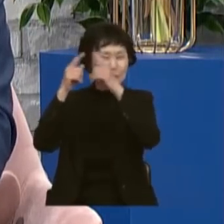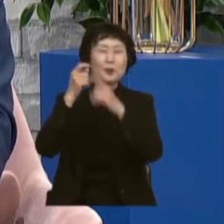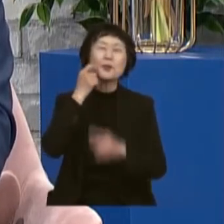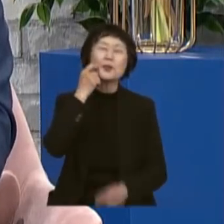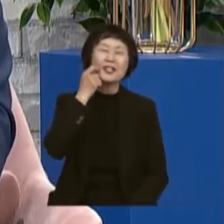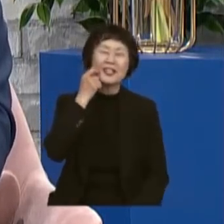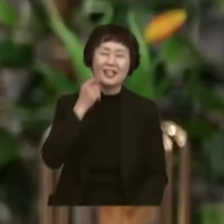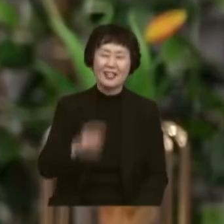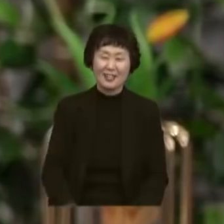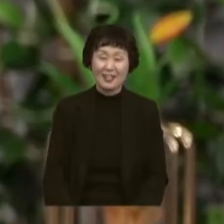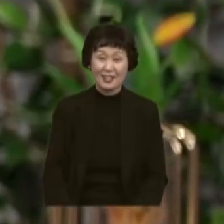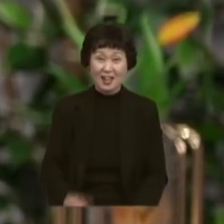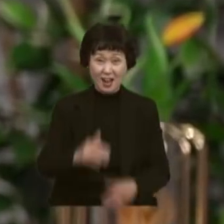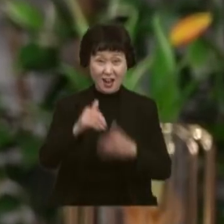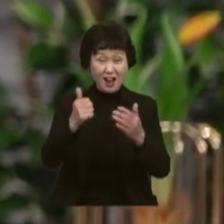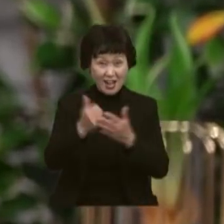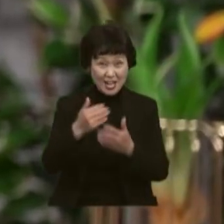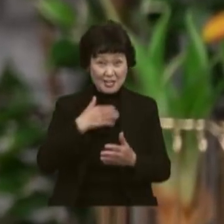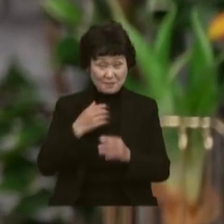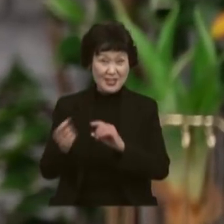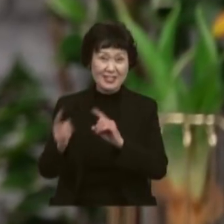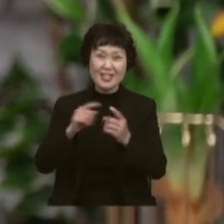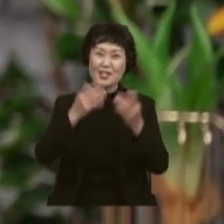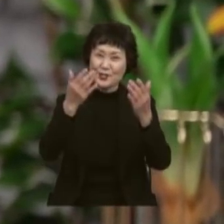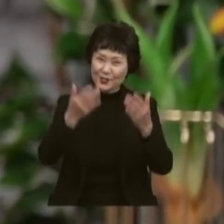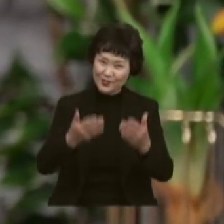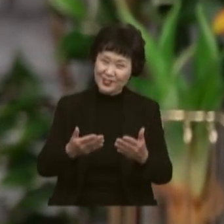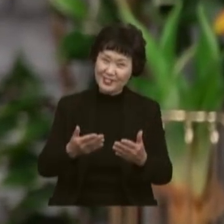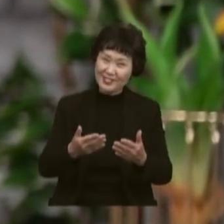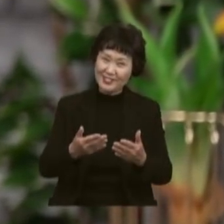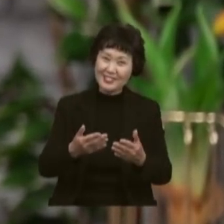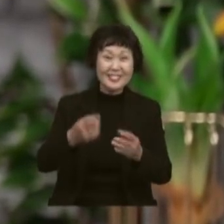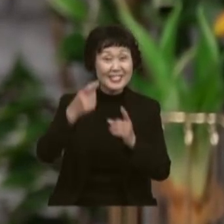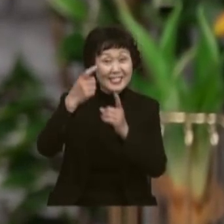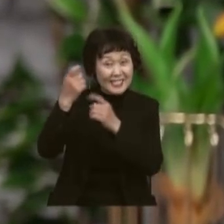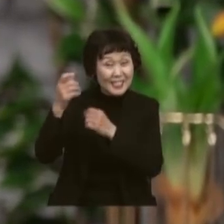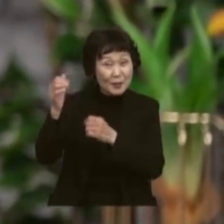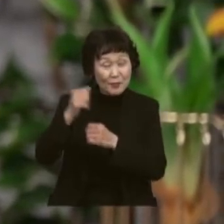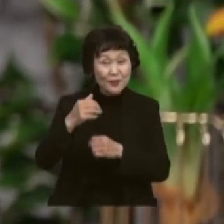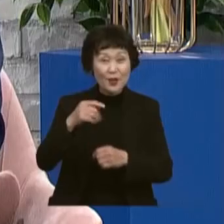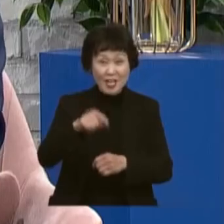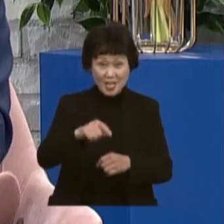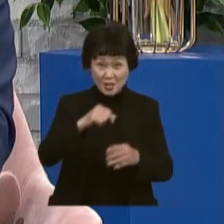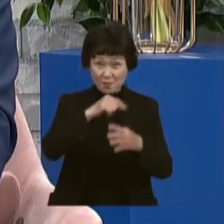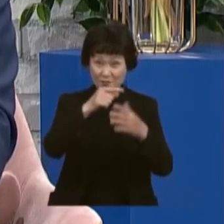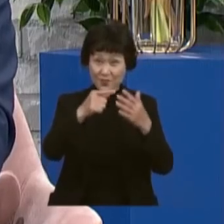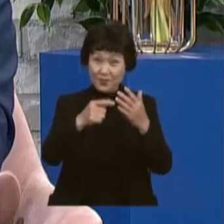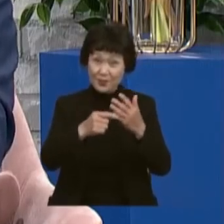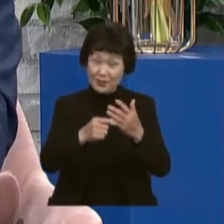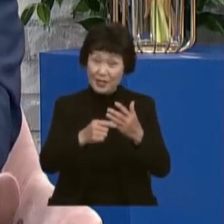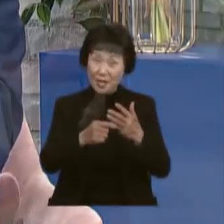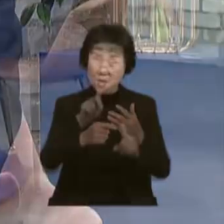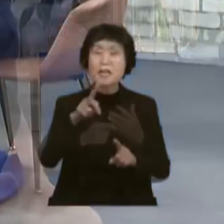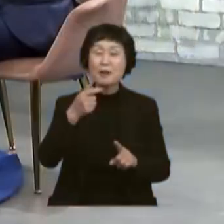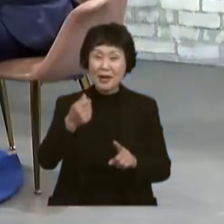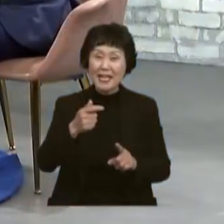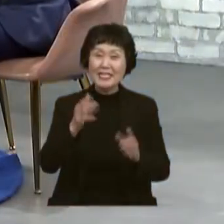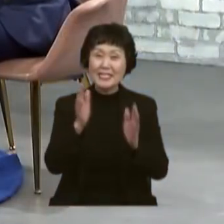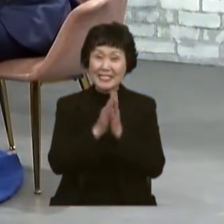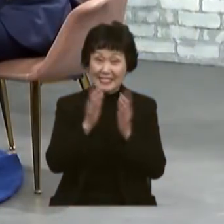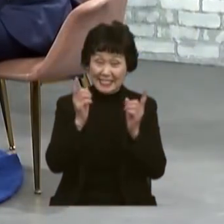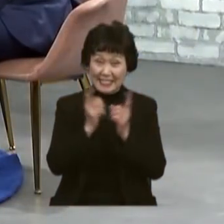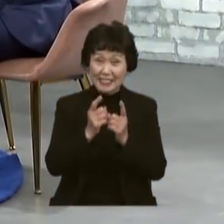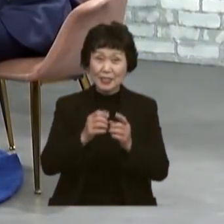봐도 없어서 나를 봐도 없어서 1절만 무반주로 라이브로 좀 들려주세요. 네.